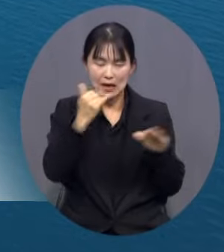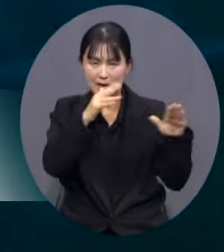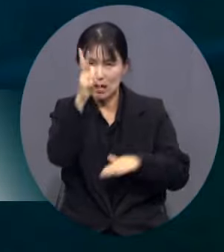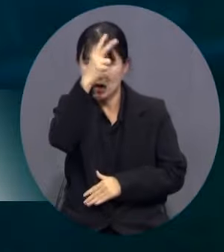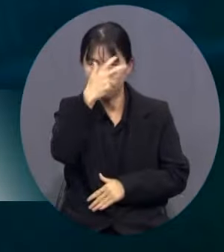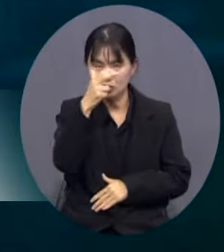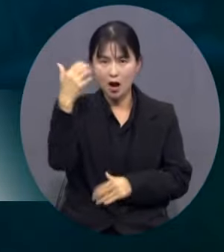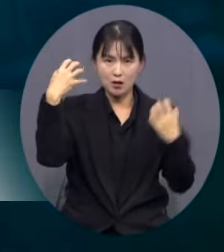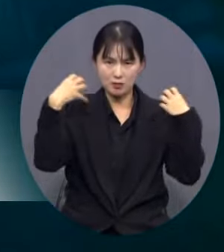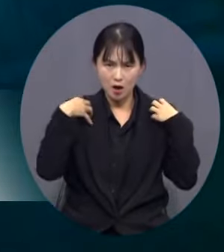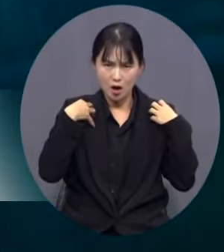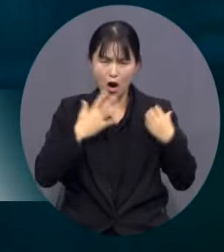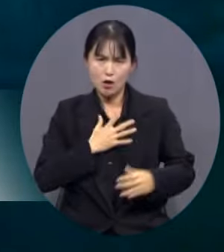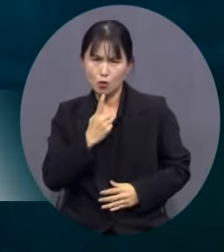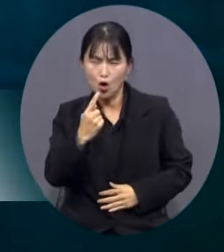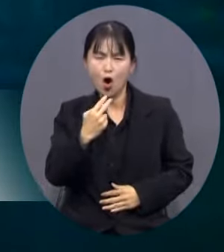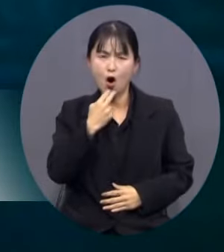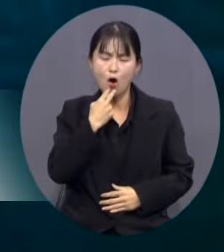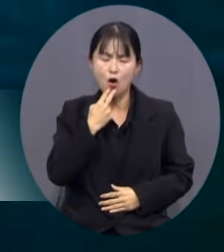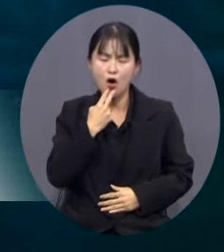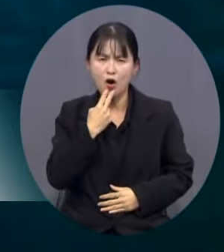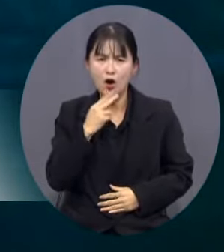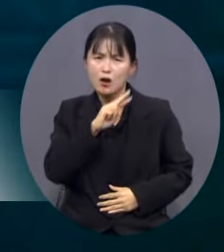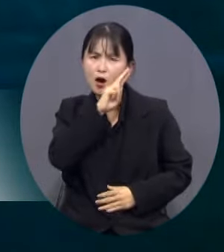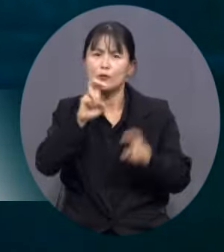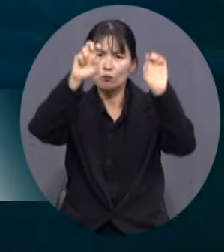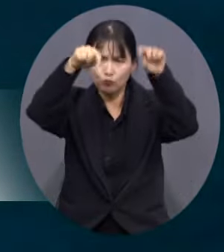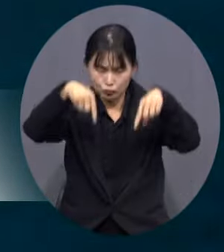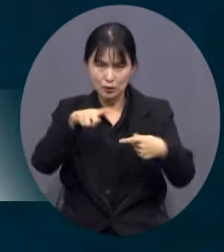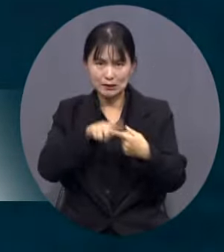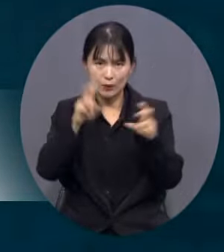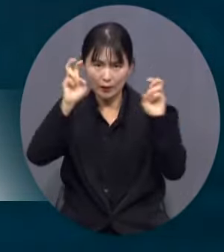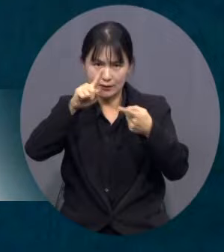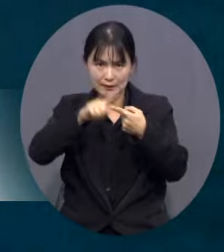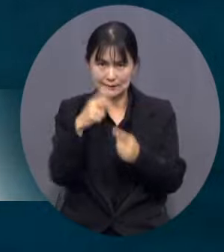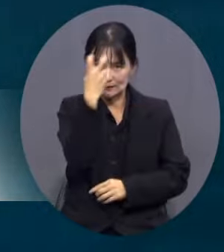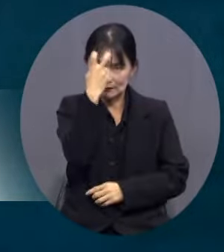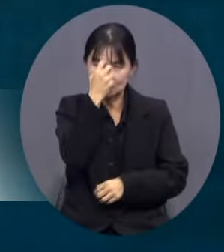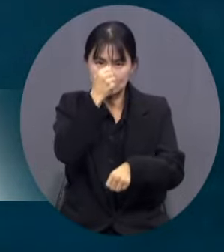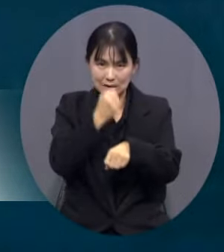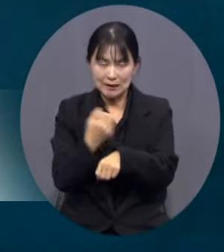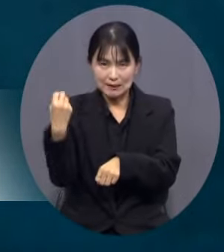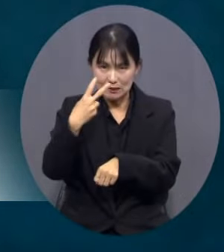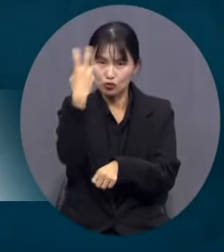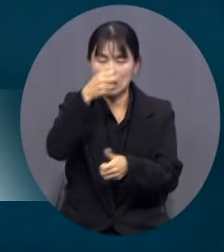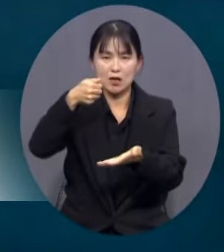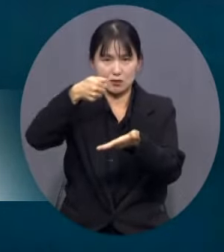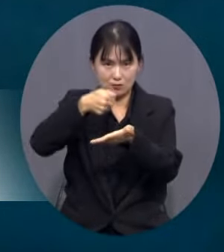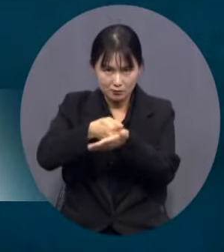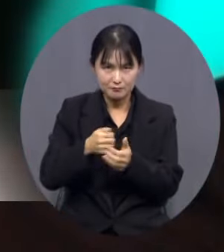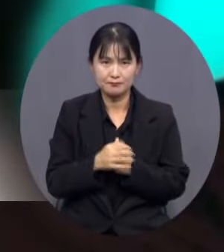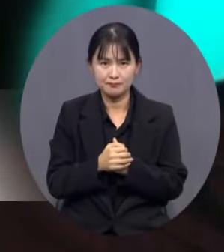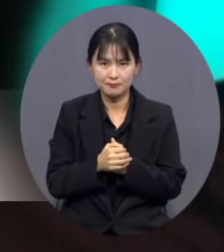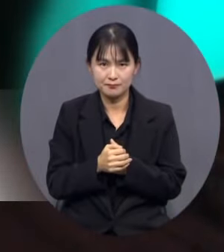제주지방해양경찰청은 당초 고의성이 없어 무혐의 결정했던 해당 업체에 대해 심의를 열어 다시 수사하기로